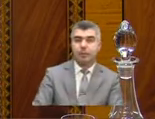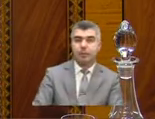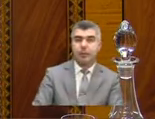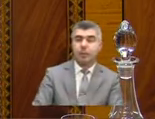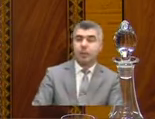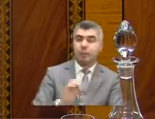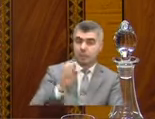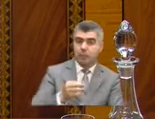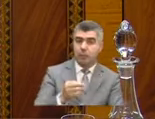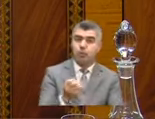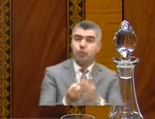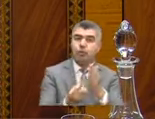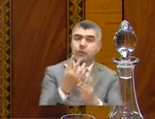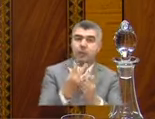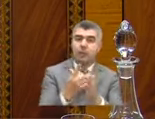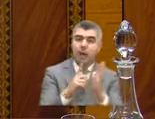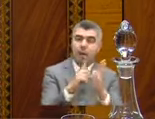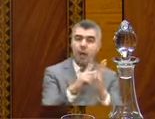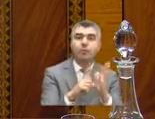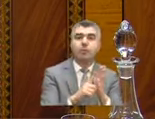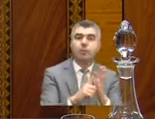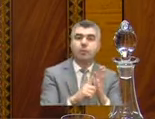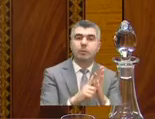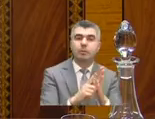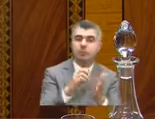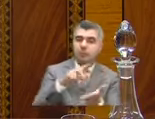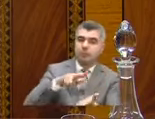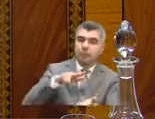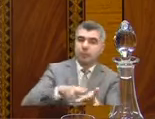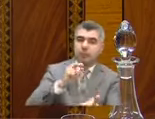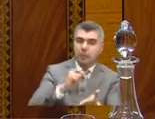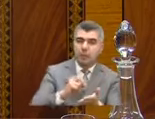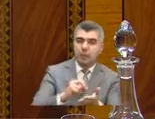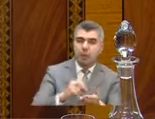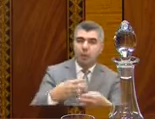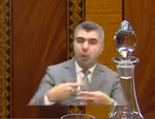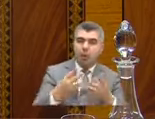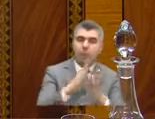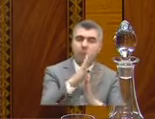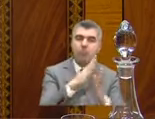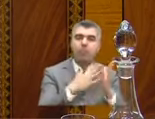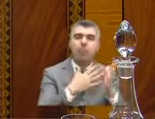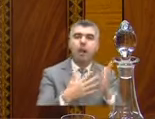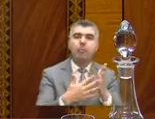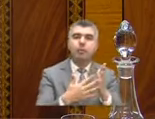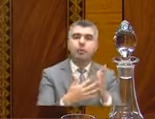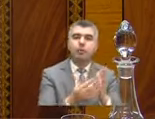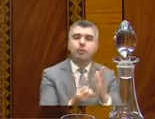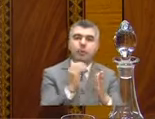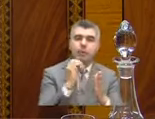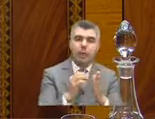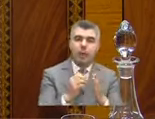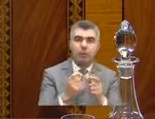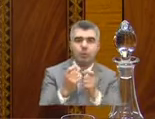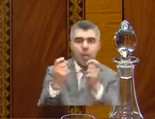الميثاق الجديد للاستثمار ومواصلة تنزيل خارطة الطريق من أجل تحسين مناخ